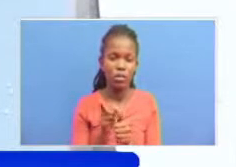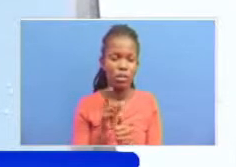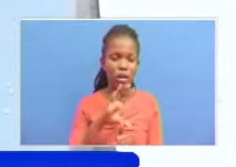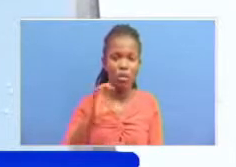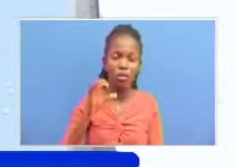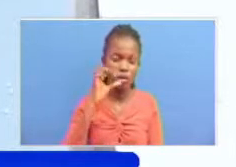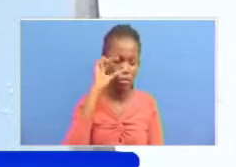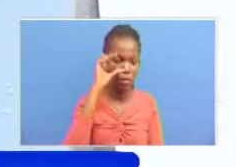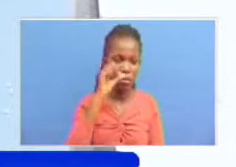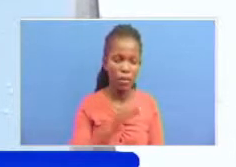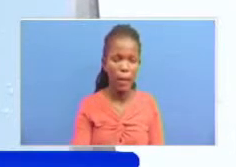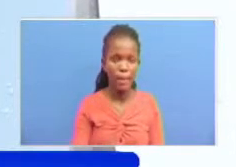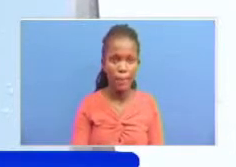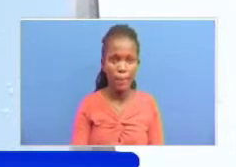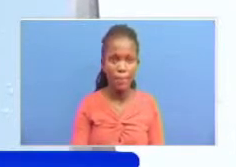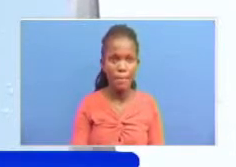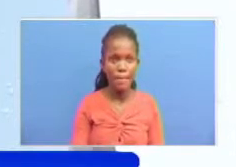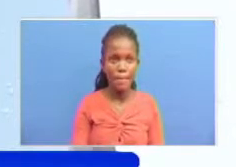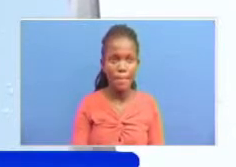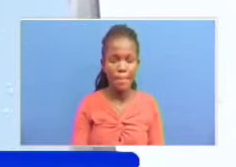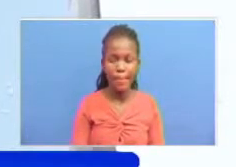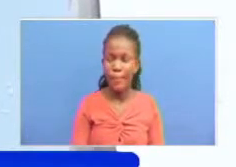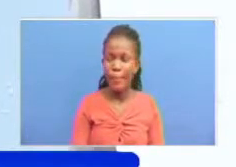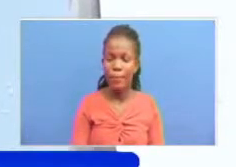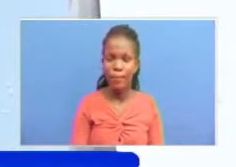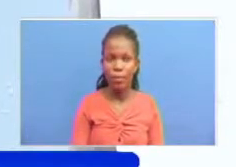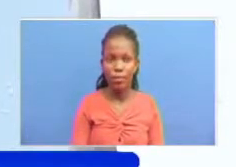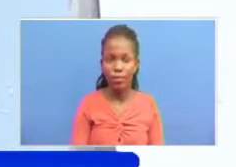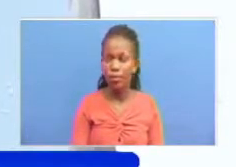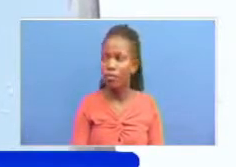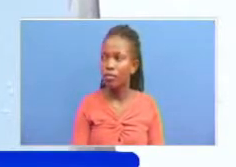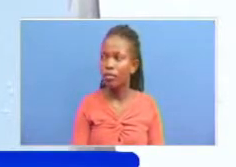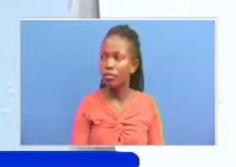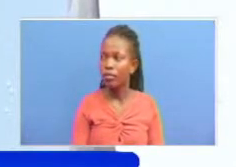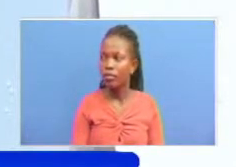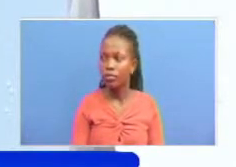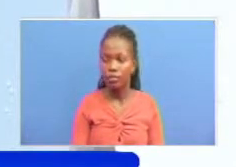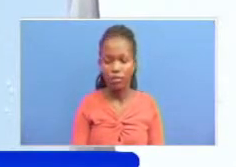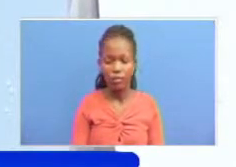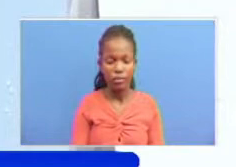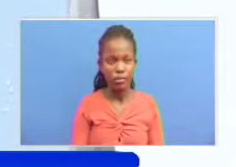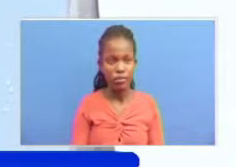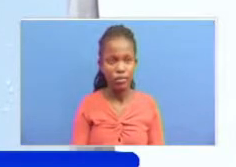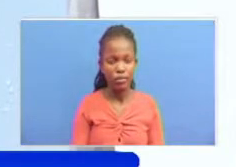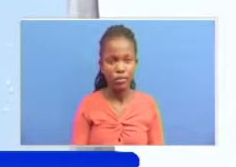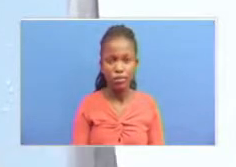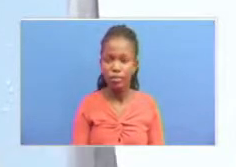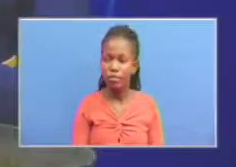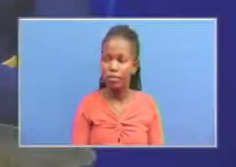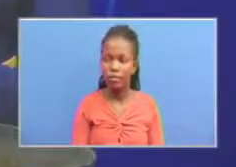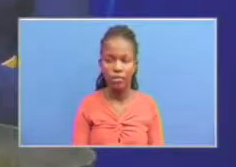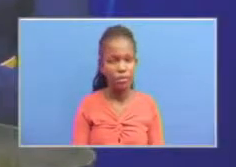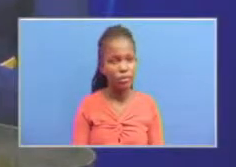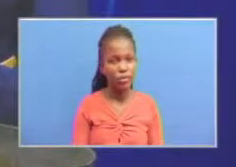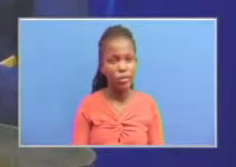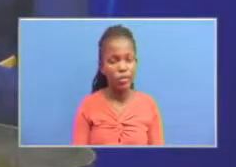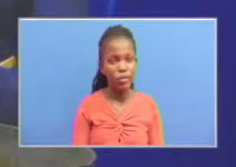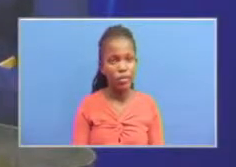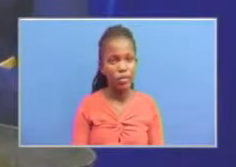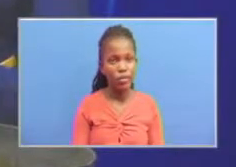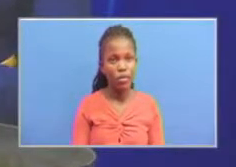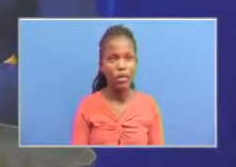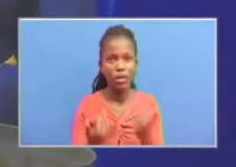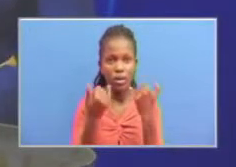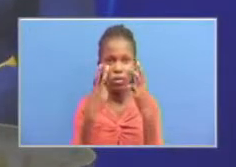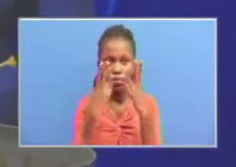kaunti ya Mombasa. Gilivote ya Vilingi wa Mauvoo kuma kaunti ni ya Mombasa ni tawa Angelina Muse. Na hindi